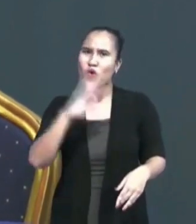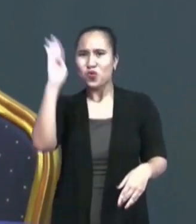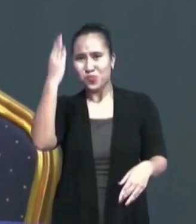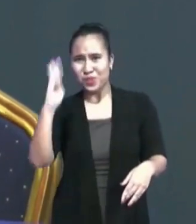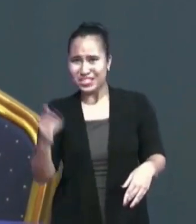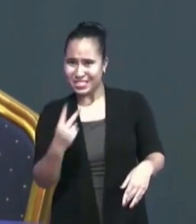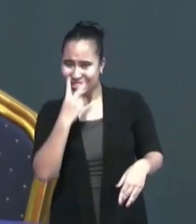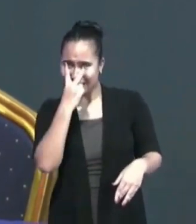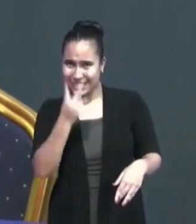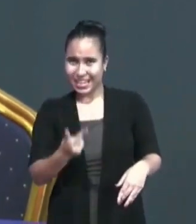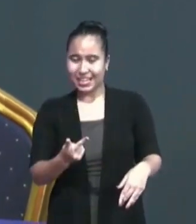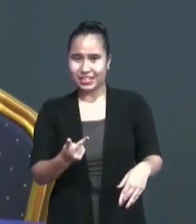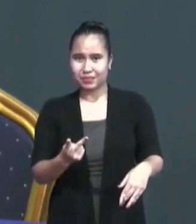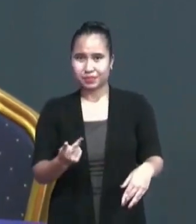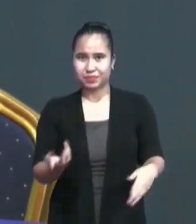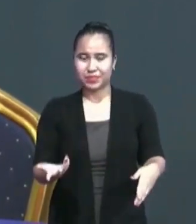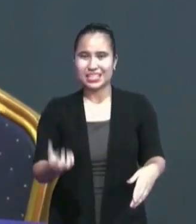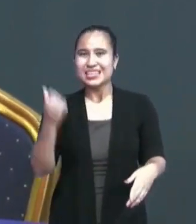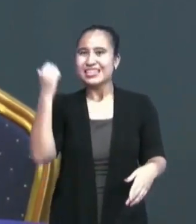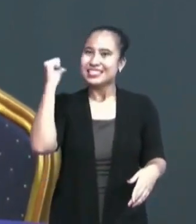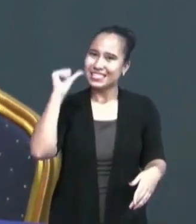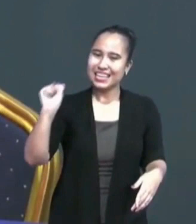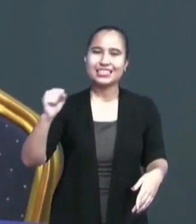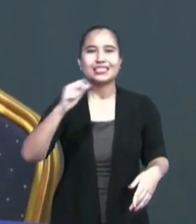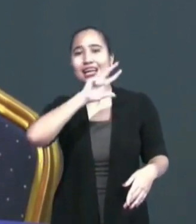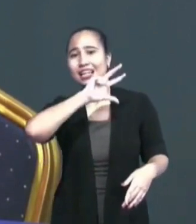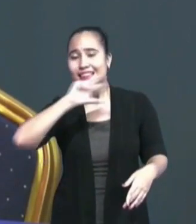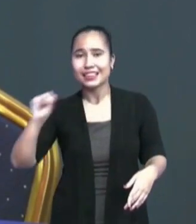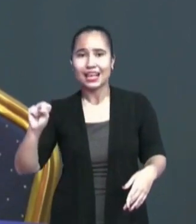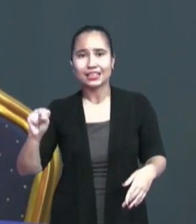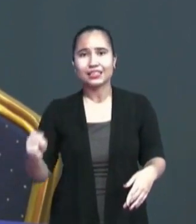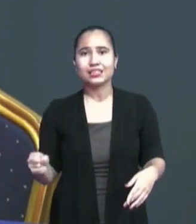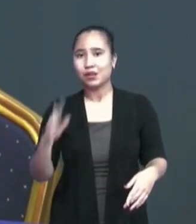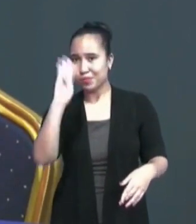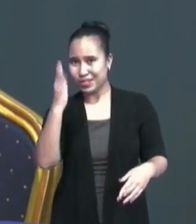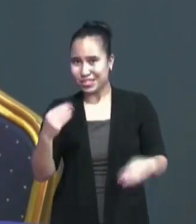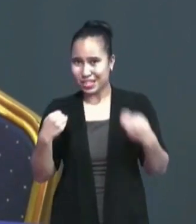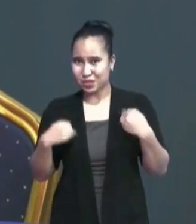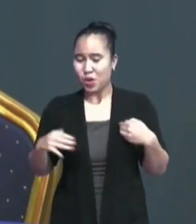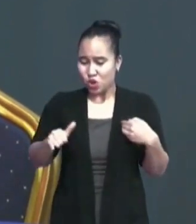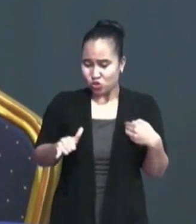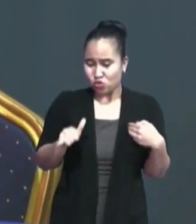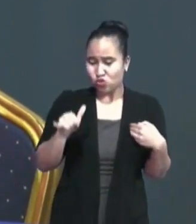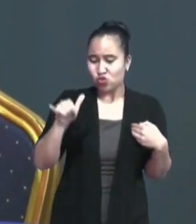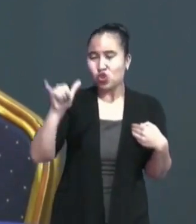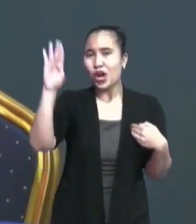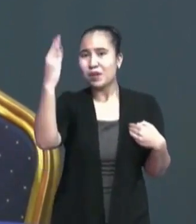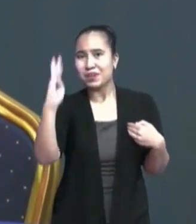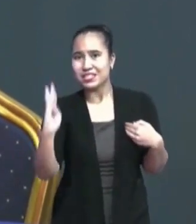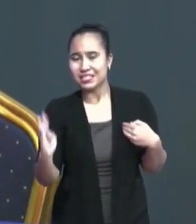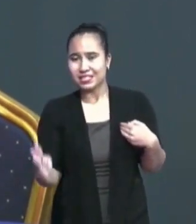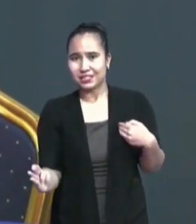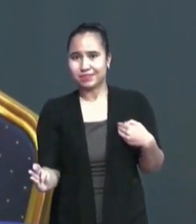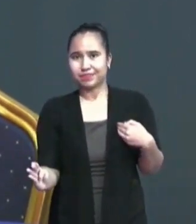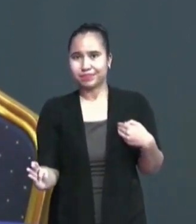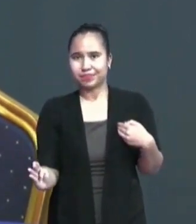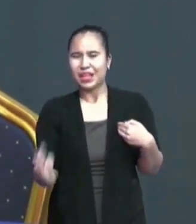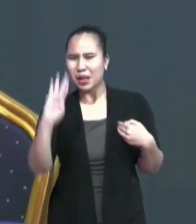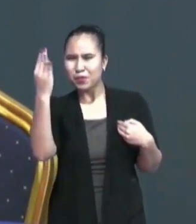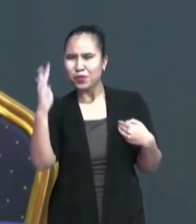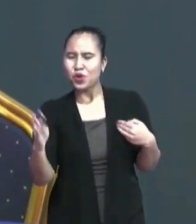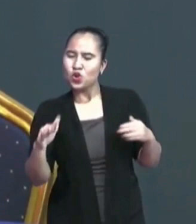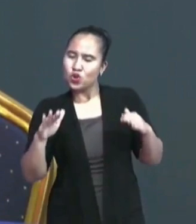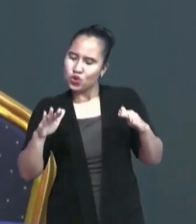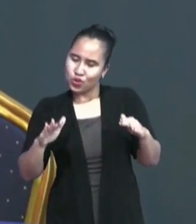mogelijkerwijs 60, 80 Brazilianen moeten teruggaan naar Brazilië. En Brazilië wil daar dan heel